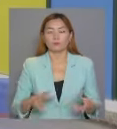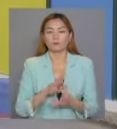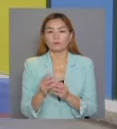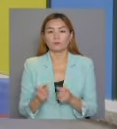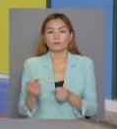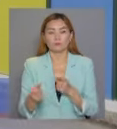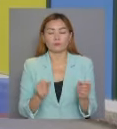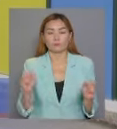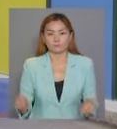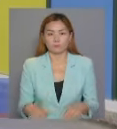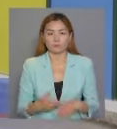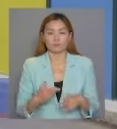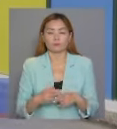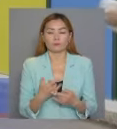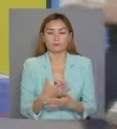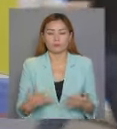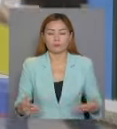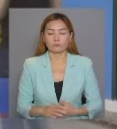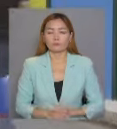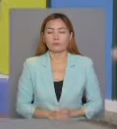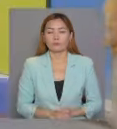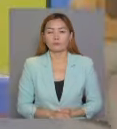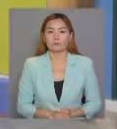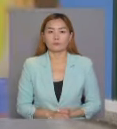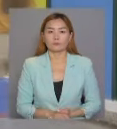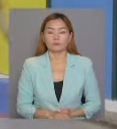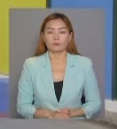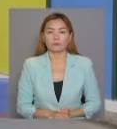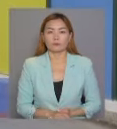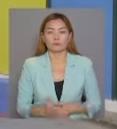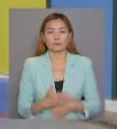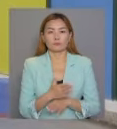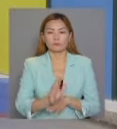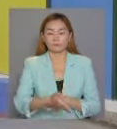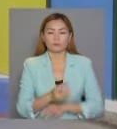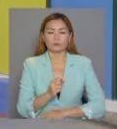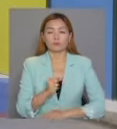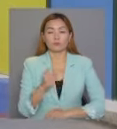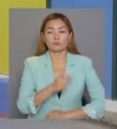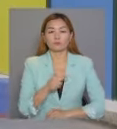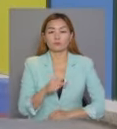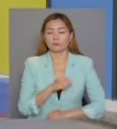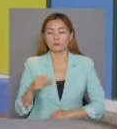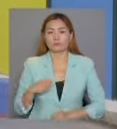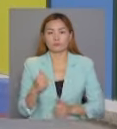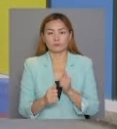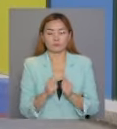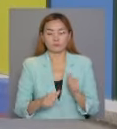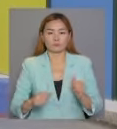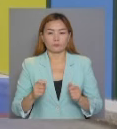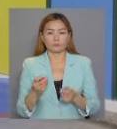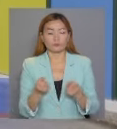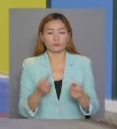целлофаны, металл и так далее. И в отдельной комнате у нас будет сидеть оператор, и за каждый